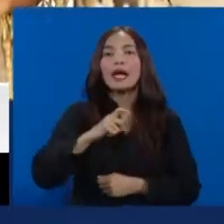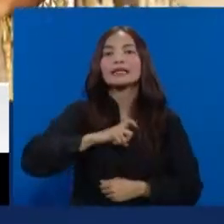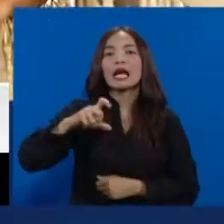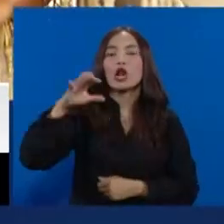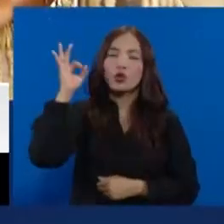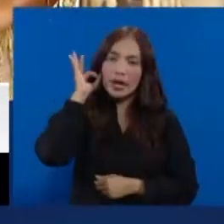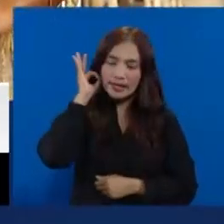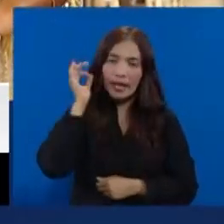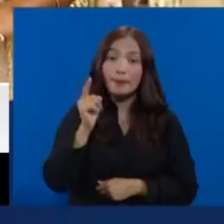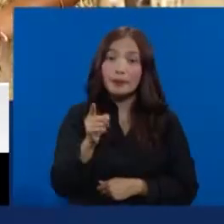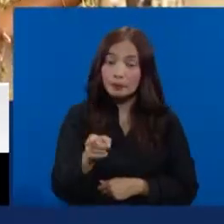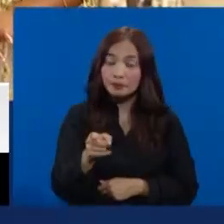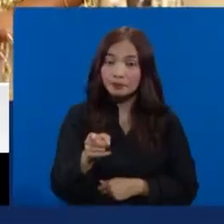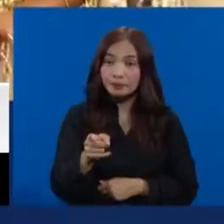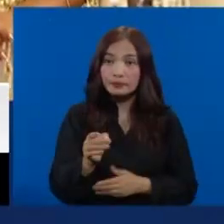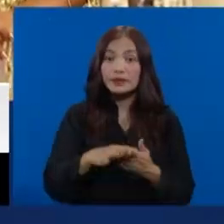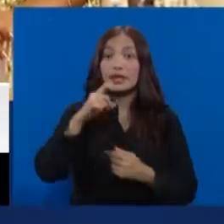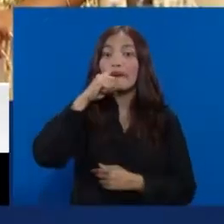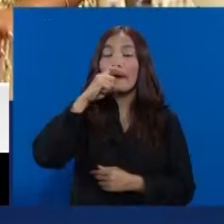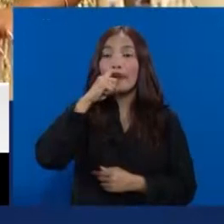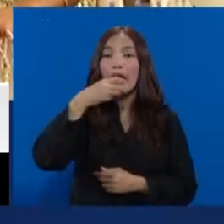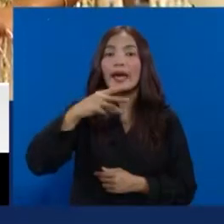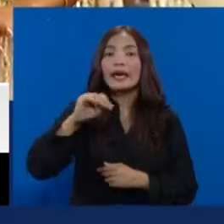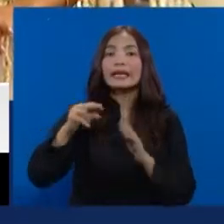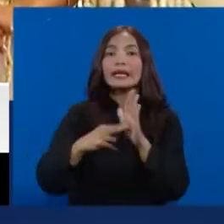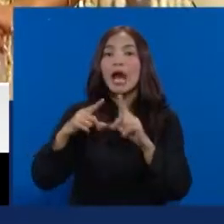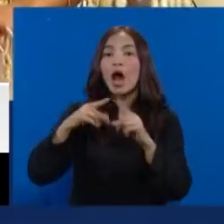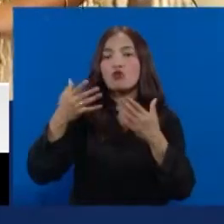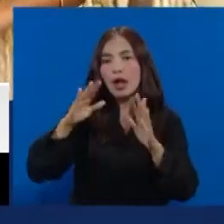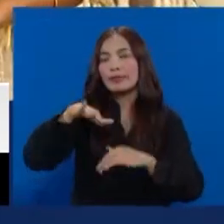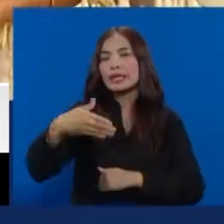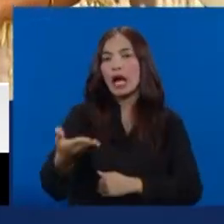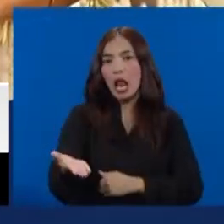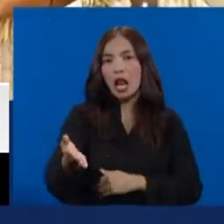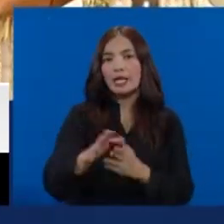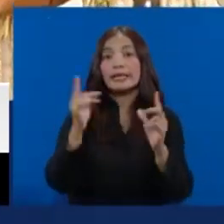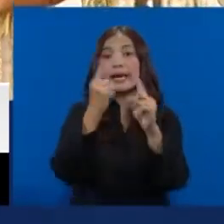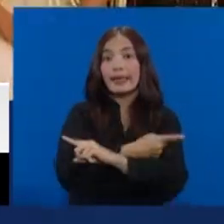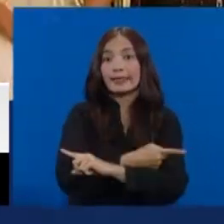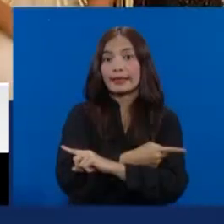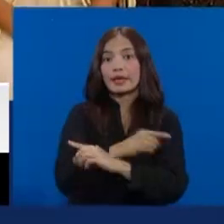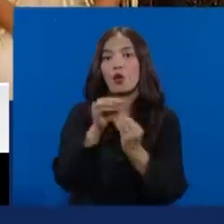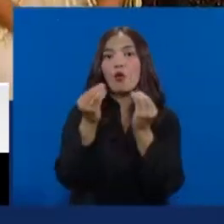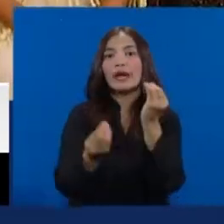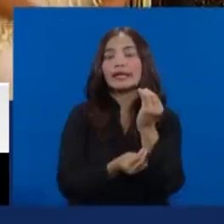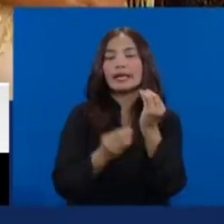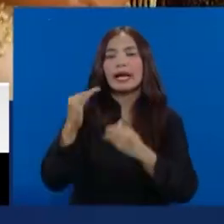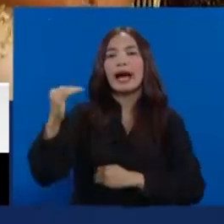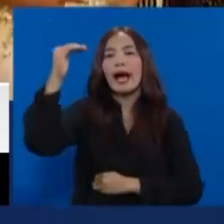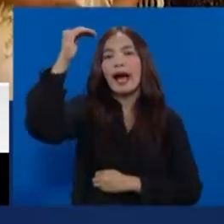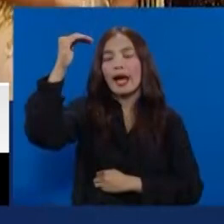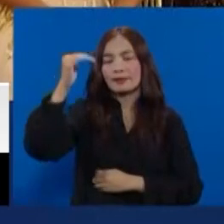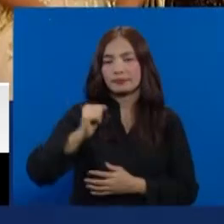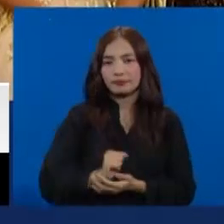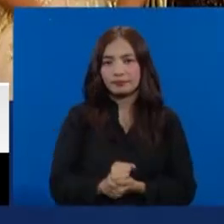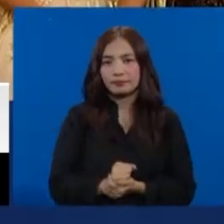wanita. Karena memang ayahanda dari Erina Sofia Gundono ini sudah tidak ada, maka diwakilkan oleh